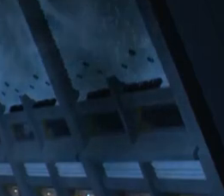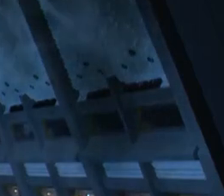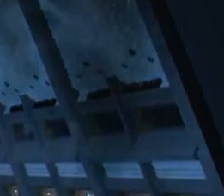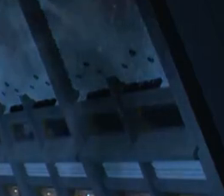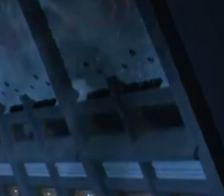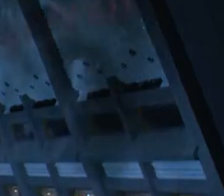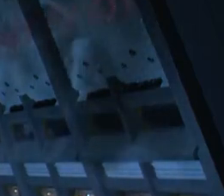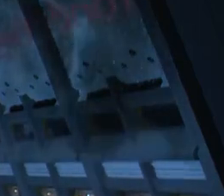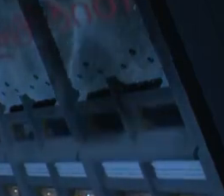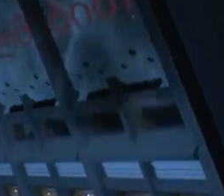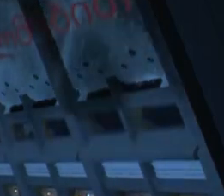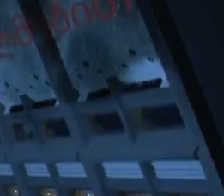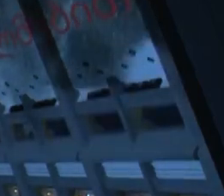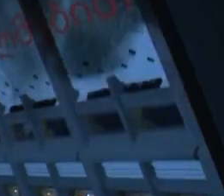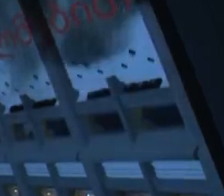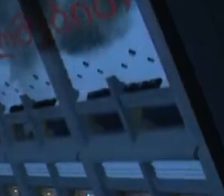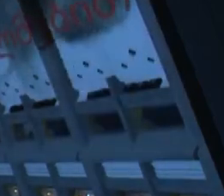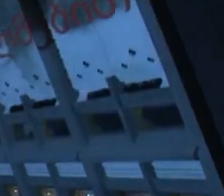も